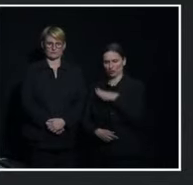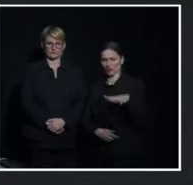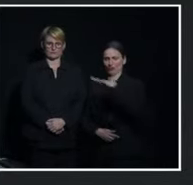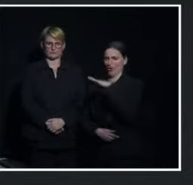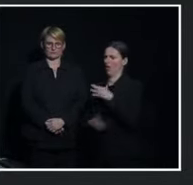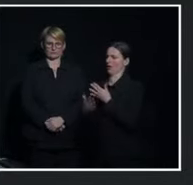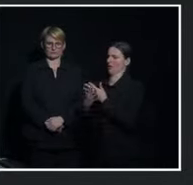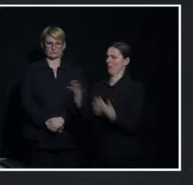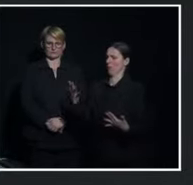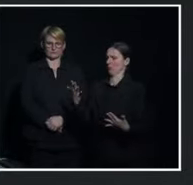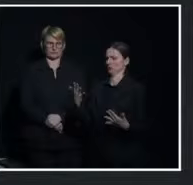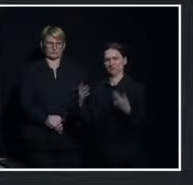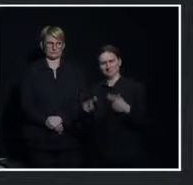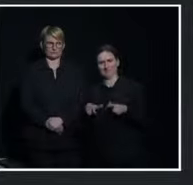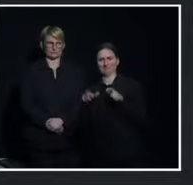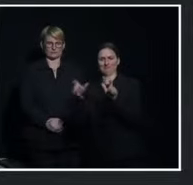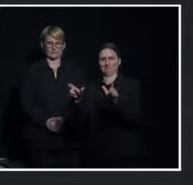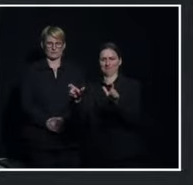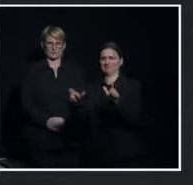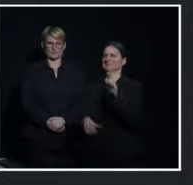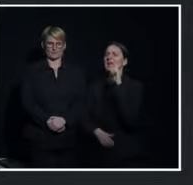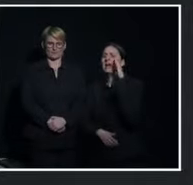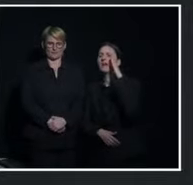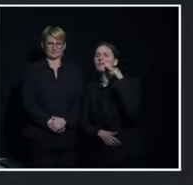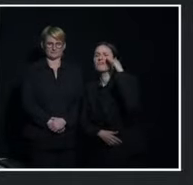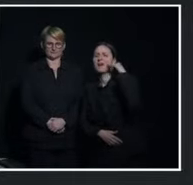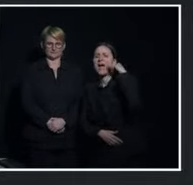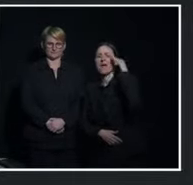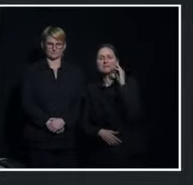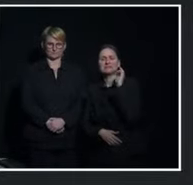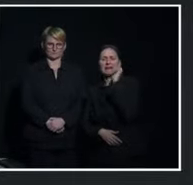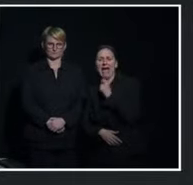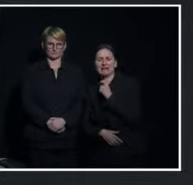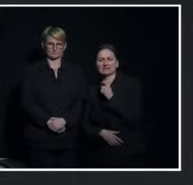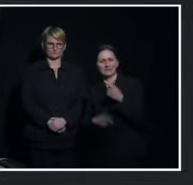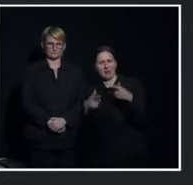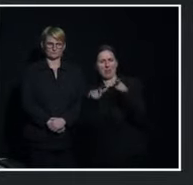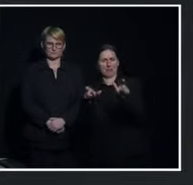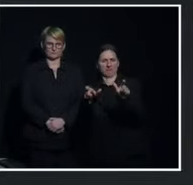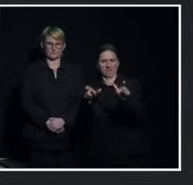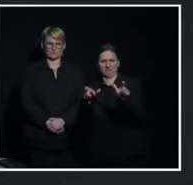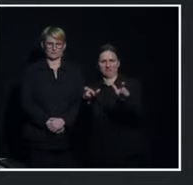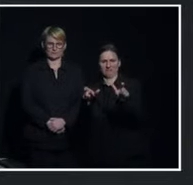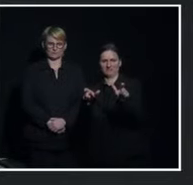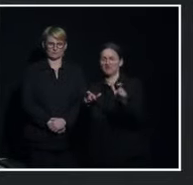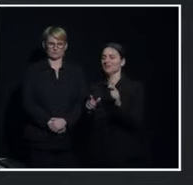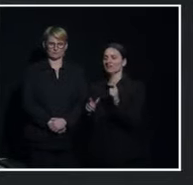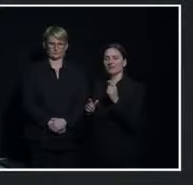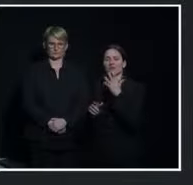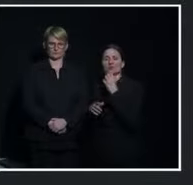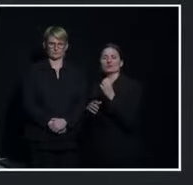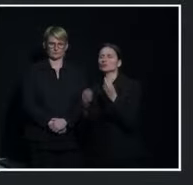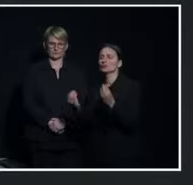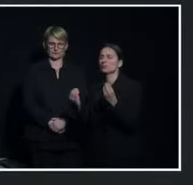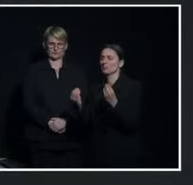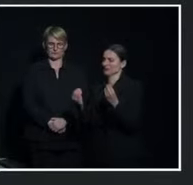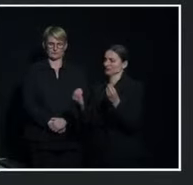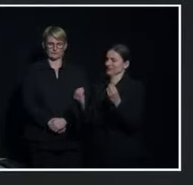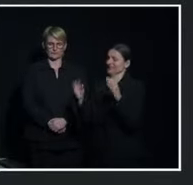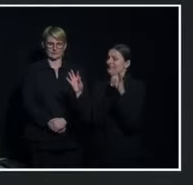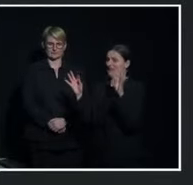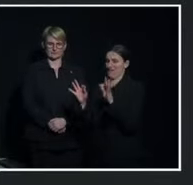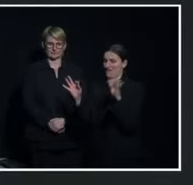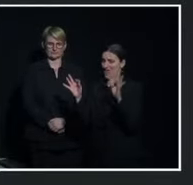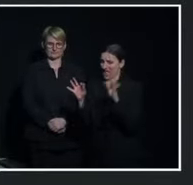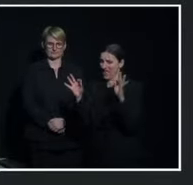Volkes vor dem Eindringen fremdrassigen Erbgutes zu schützen und zu verhindern, dass die weit verbreitete und